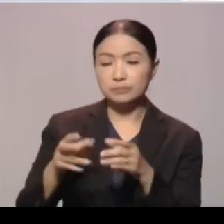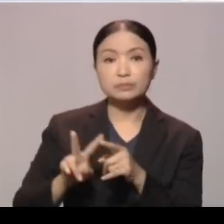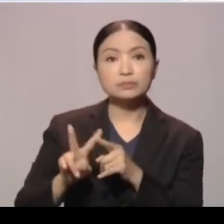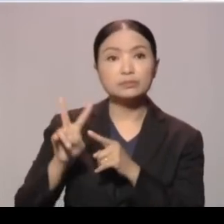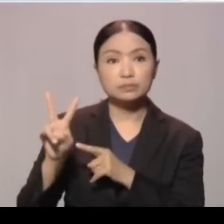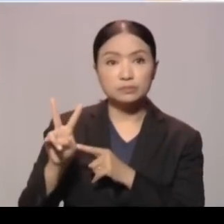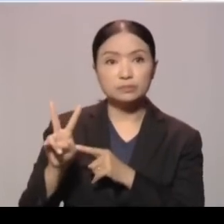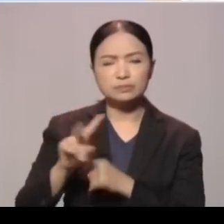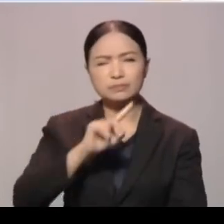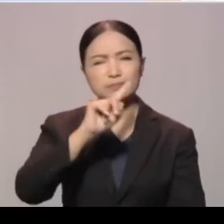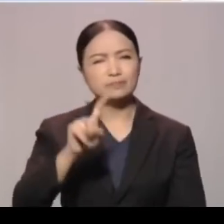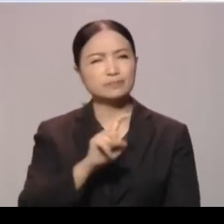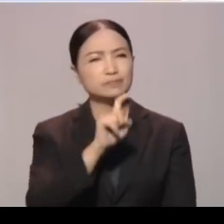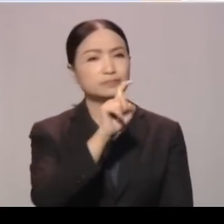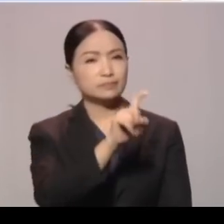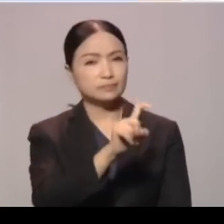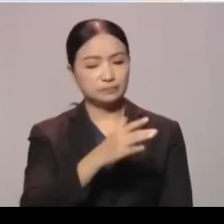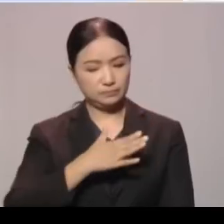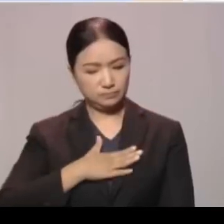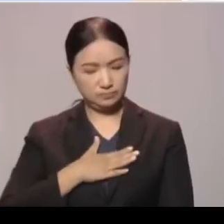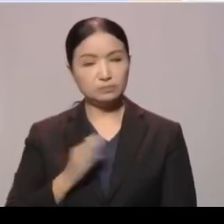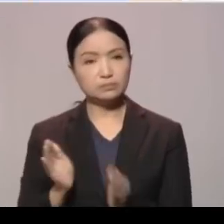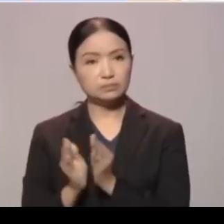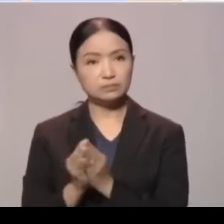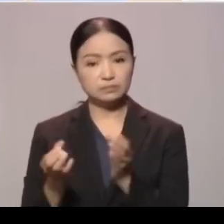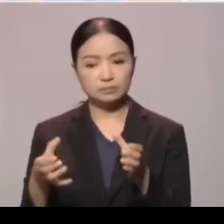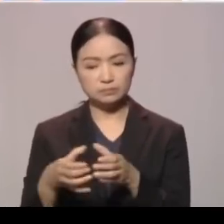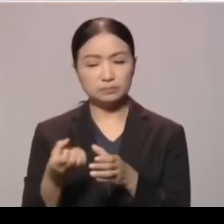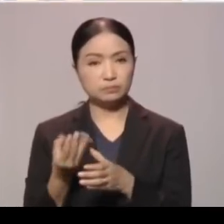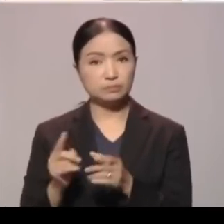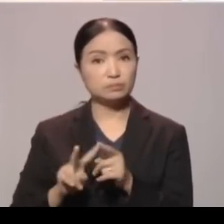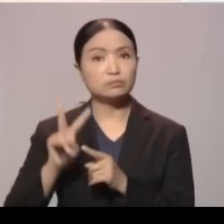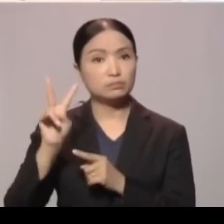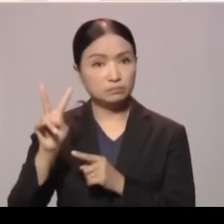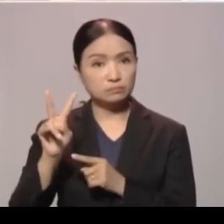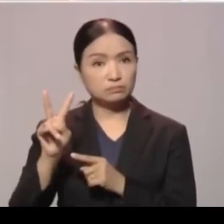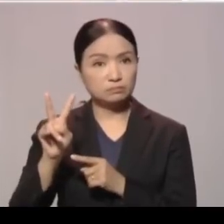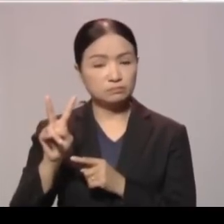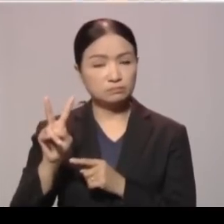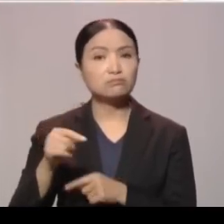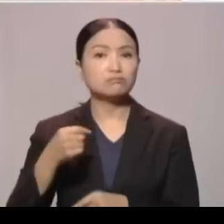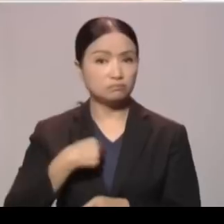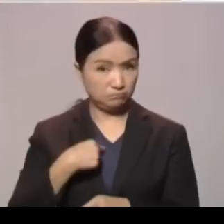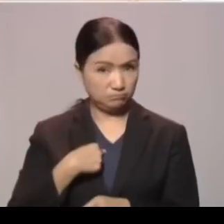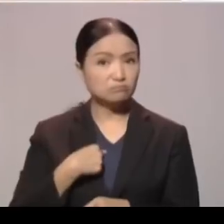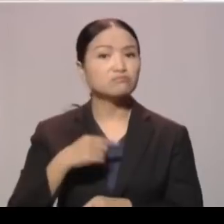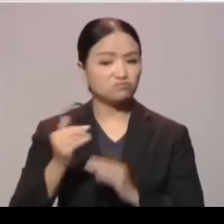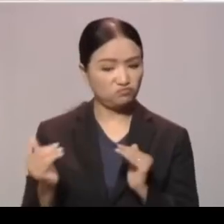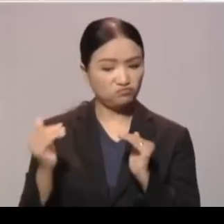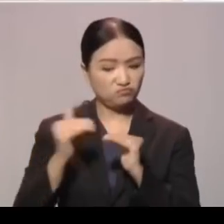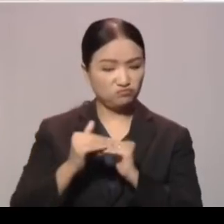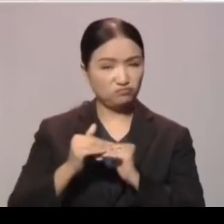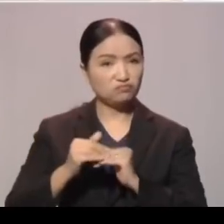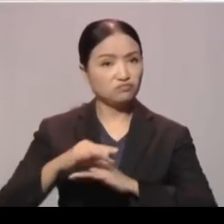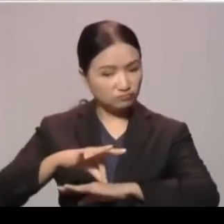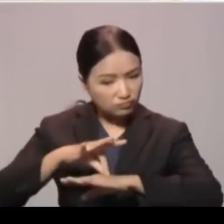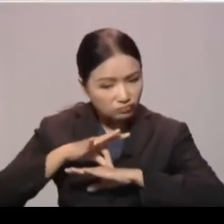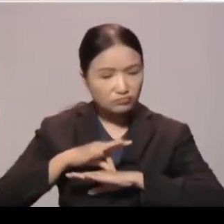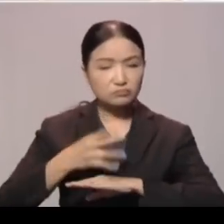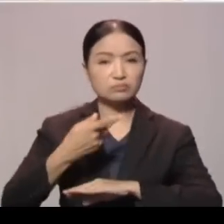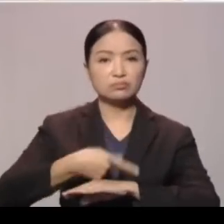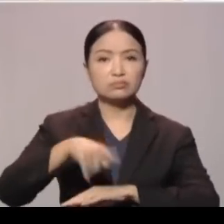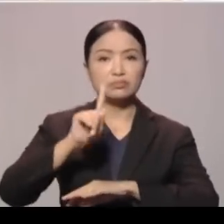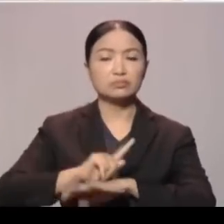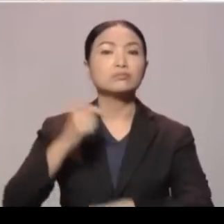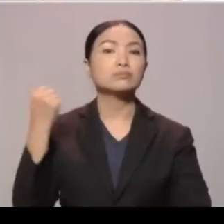ธิ์ที่จะตั้งคำถามว่าในเมื่อเขาเป็นพรรคอันดับ2และไม่ได้ห่างกันมากเขาก็จะมีสิทธิ์นะครับที่จะได้ประมุขฝ่ายนิติบัญญัติก็คือประธาน